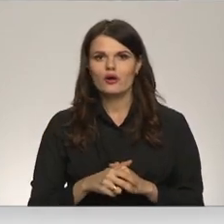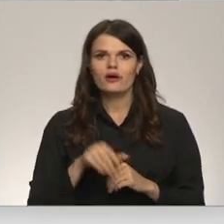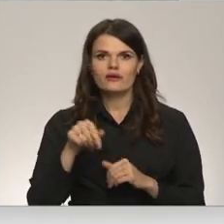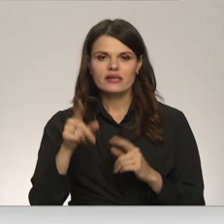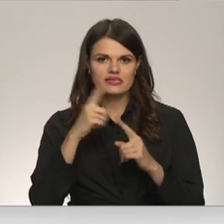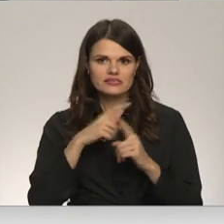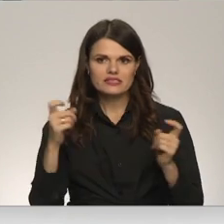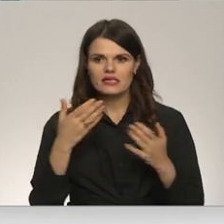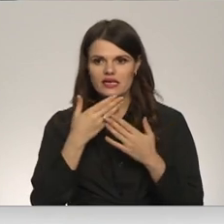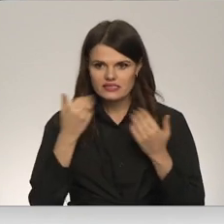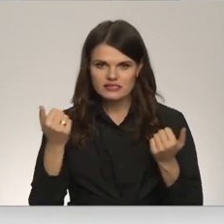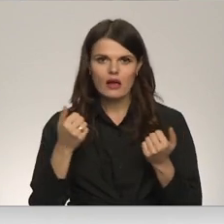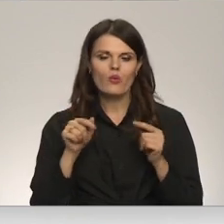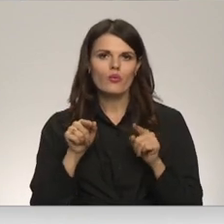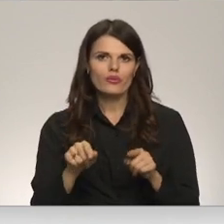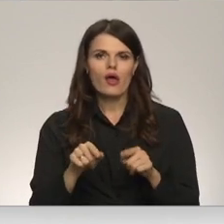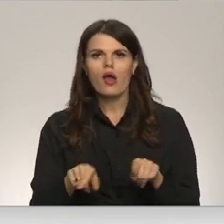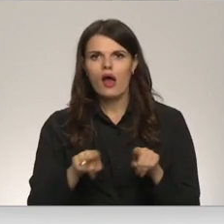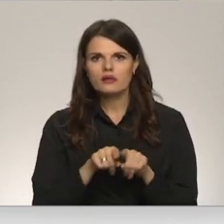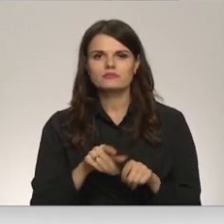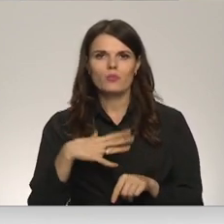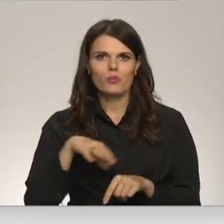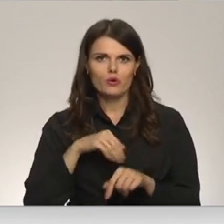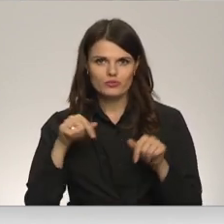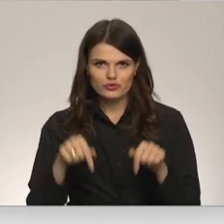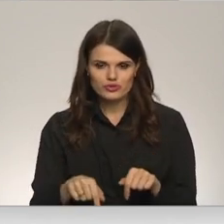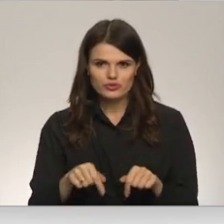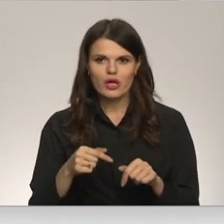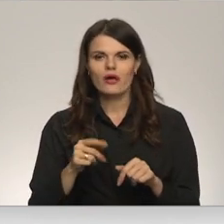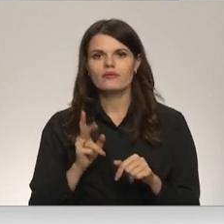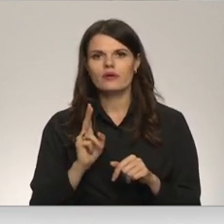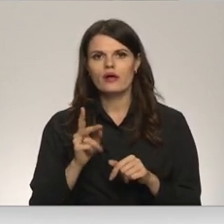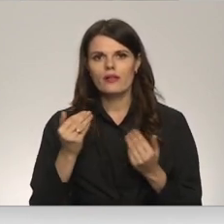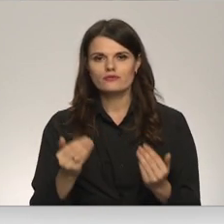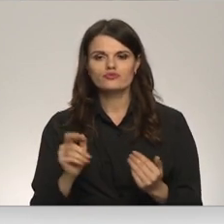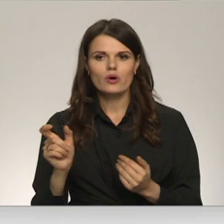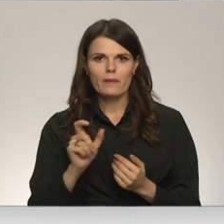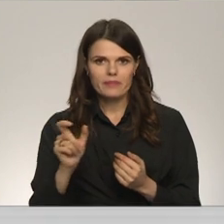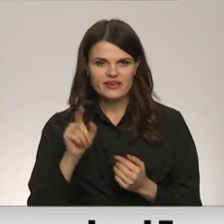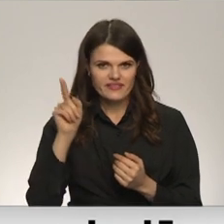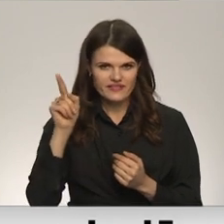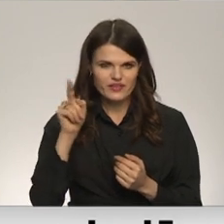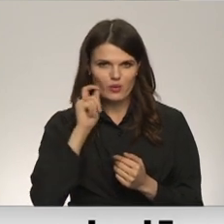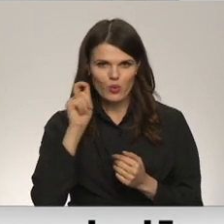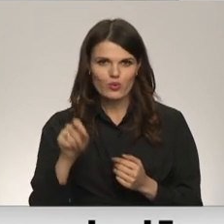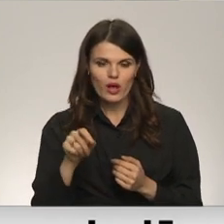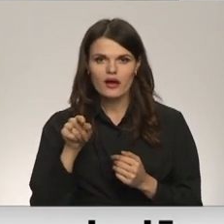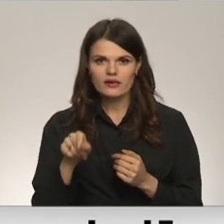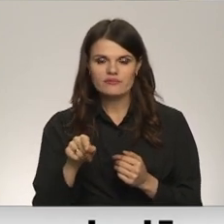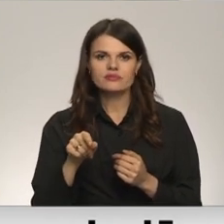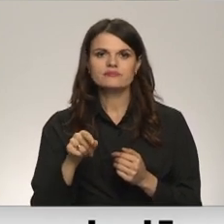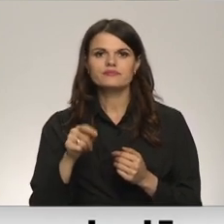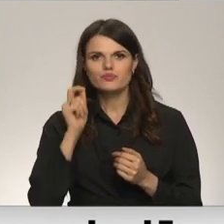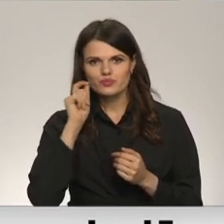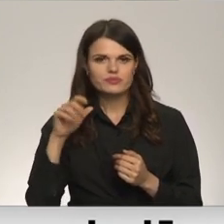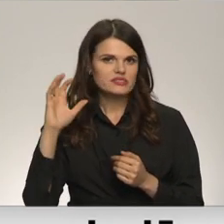nu, tādā varbūt izpratnē kā pie mums kā ziņu izlaidums, jo šobrīd viņiem ēterā,